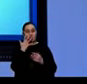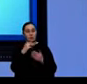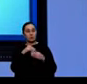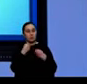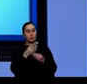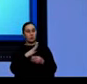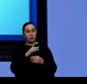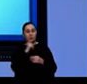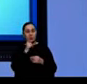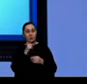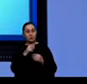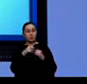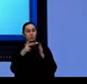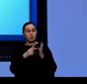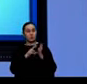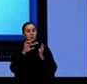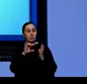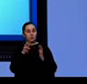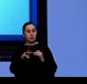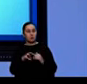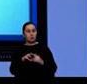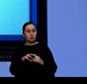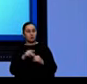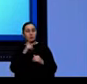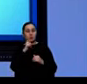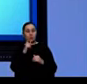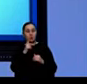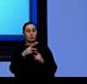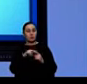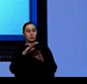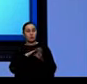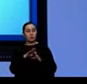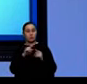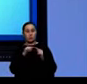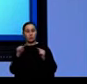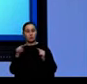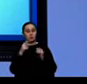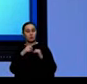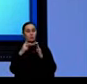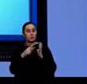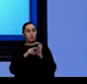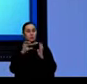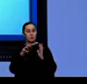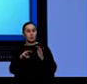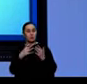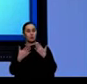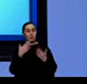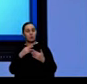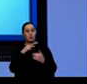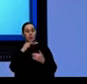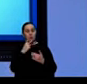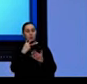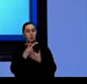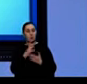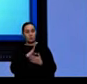rasmi berilgan. Qalam 18 cm. Qalamning to'liq uzunligi 18 cm. Agar